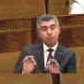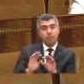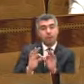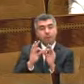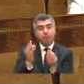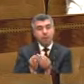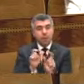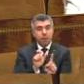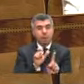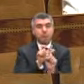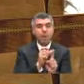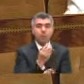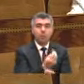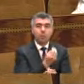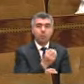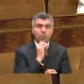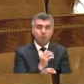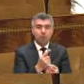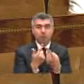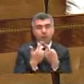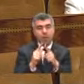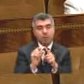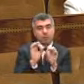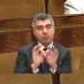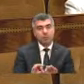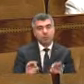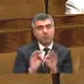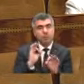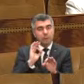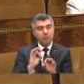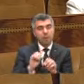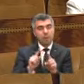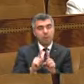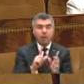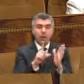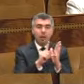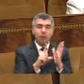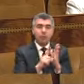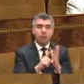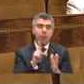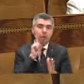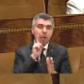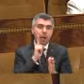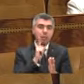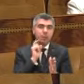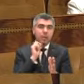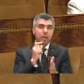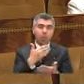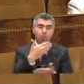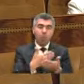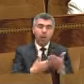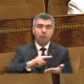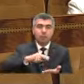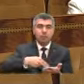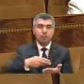عدم تفعيل نظام كد السعاية، عدم أهلية المرأة لممارسة حقوق طفلها دون إذن الزوج، غياب